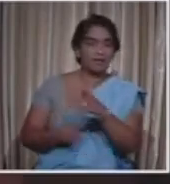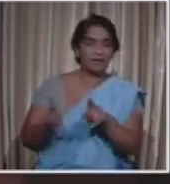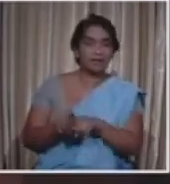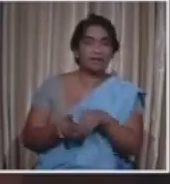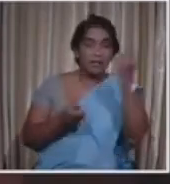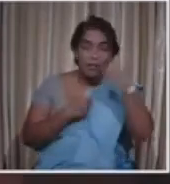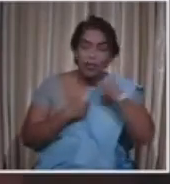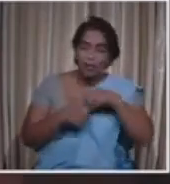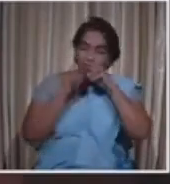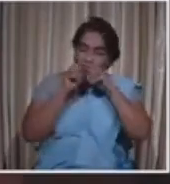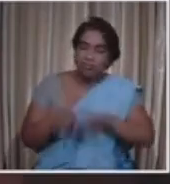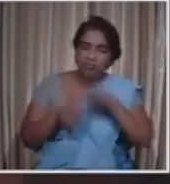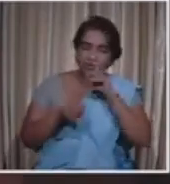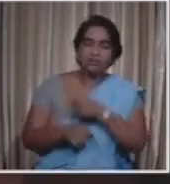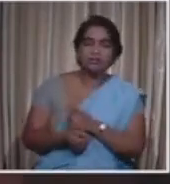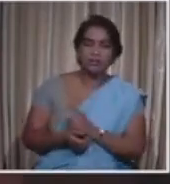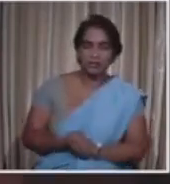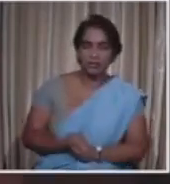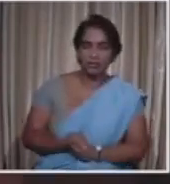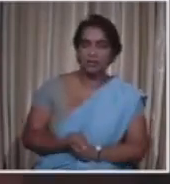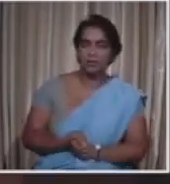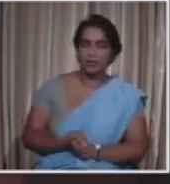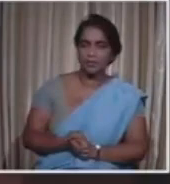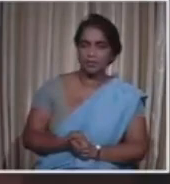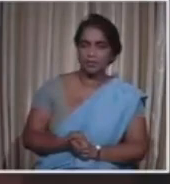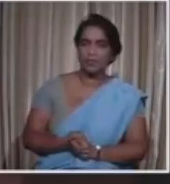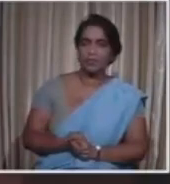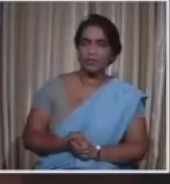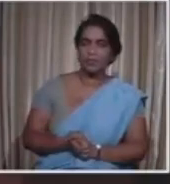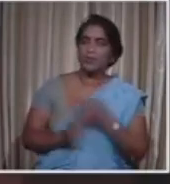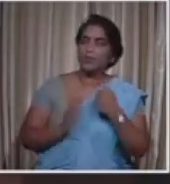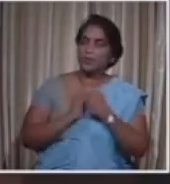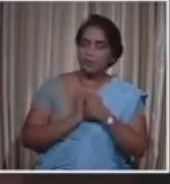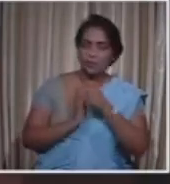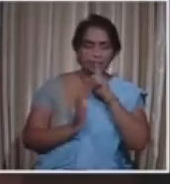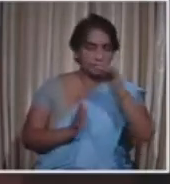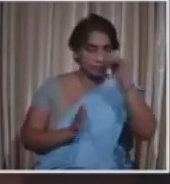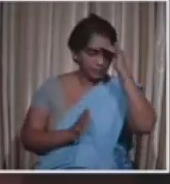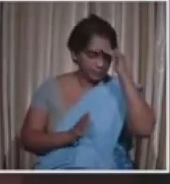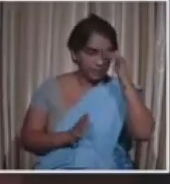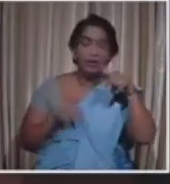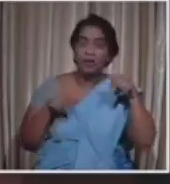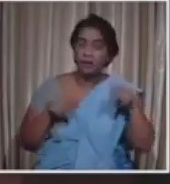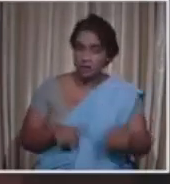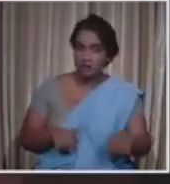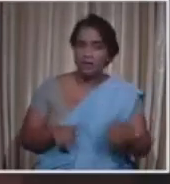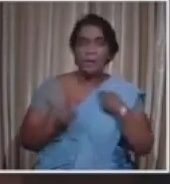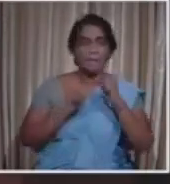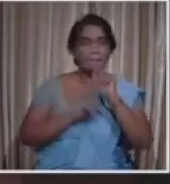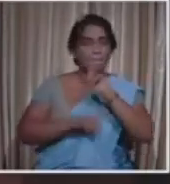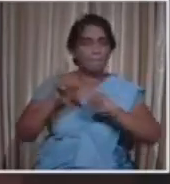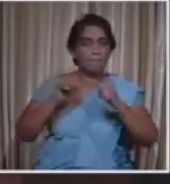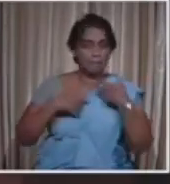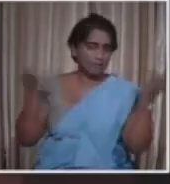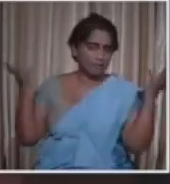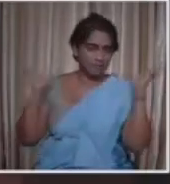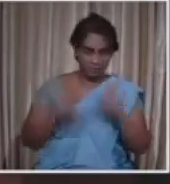ටික මං අහන්න කැමති ගරු කතානායකතුමනි අද මේ අපි පාර්ලිමේන්තුවේ රැස්